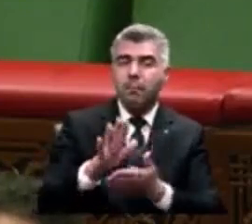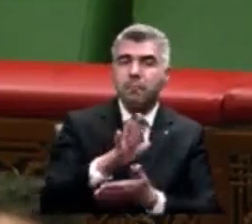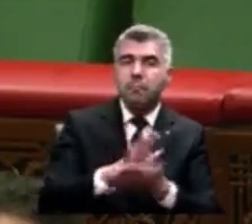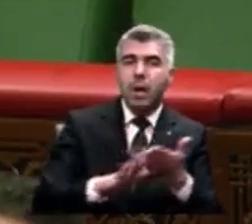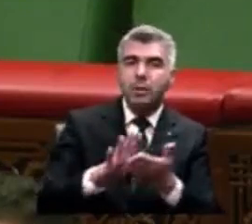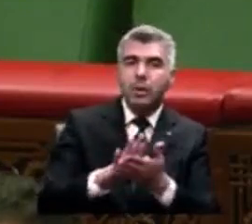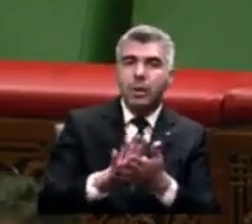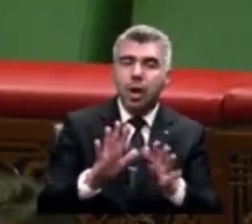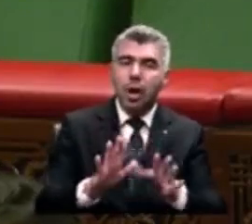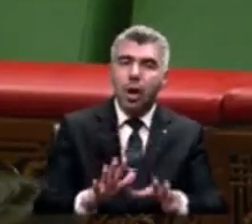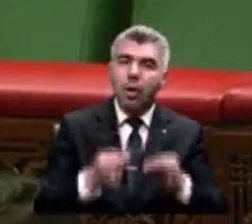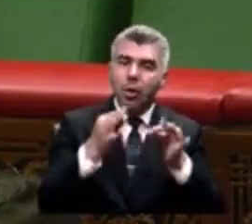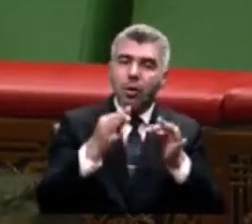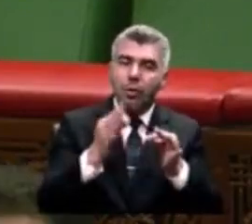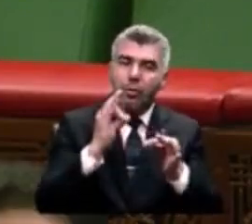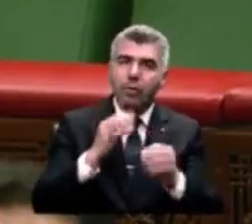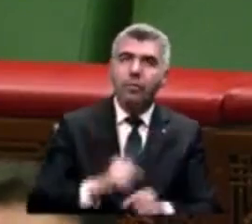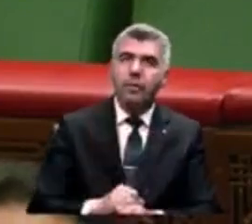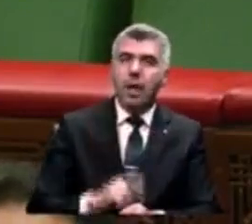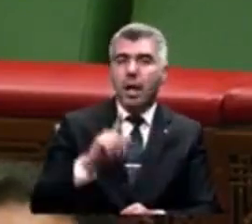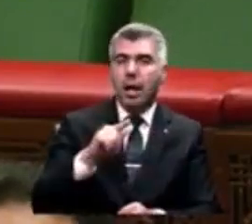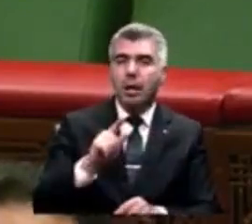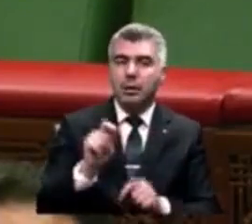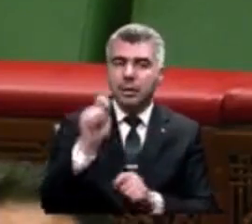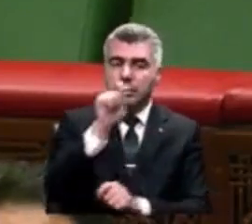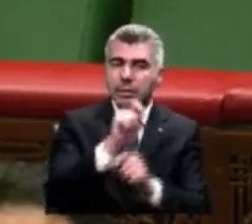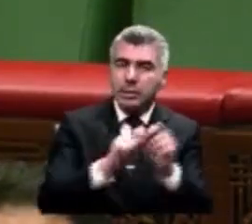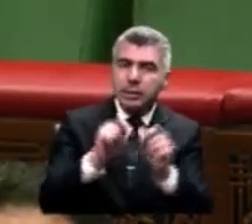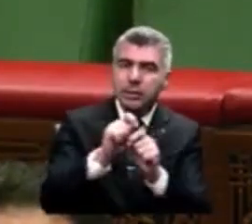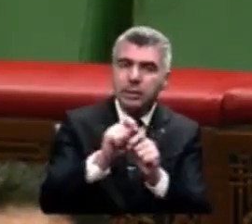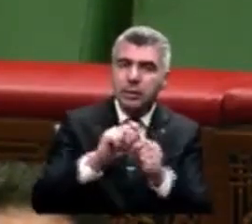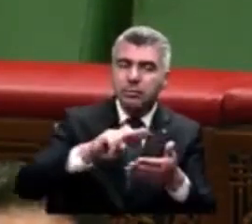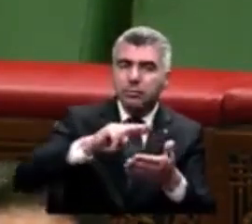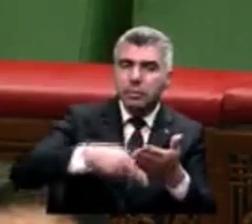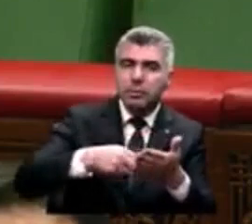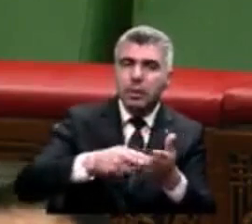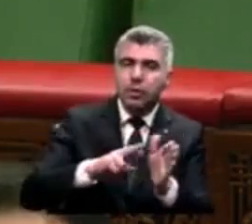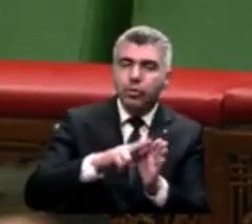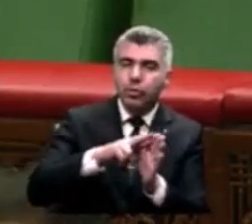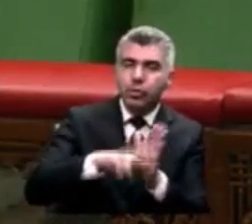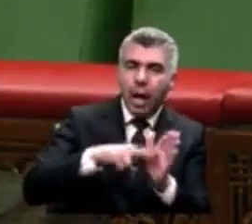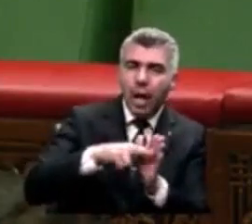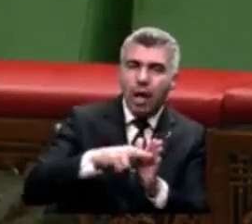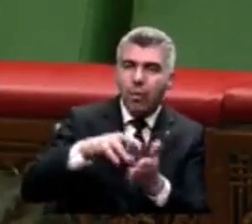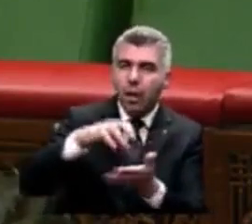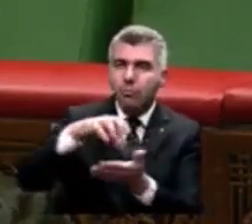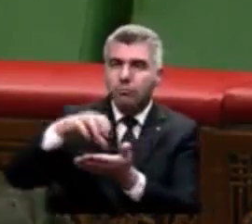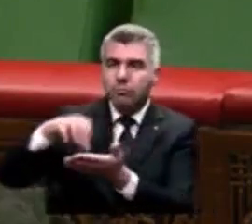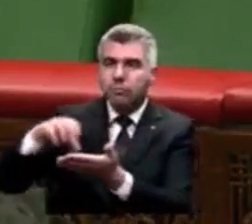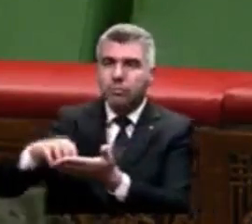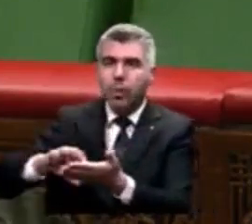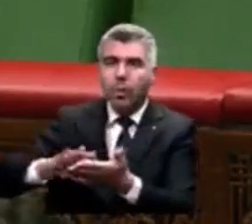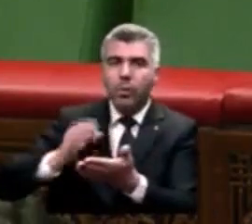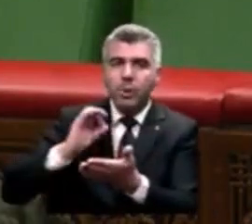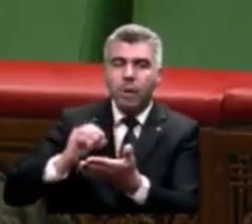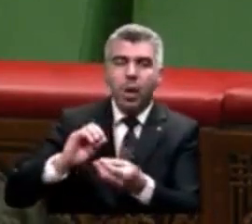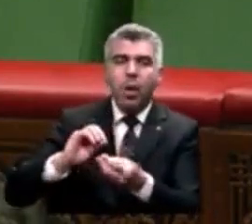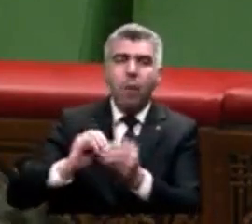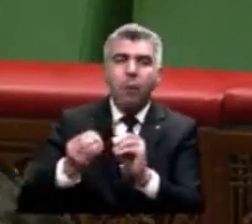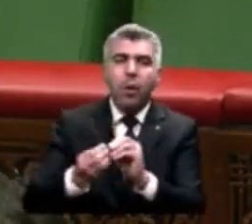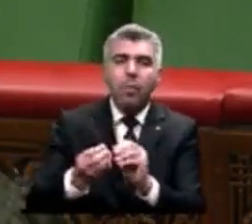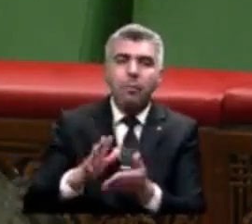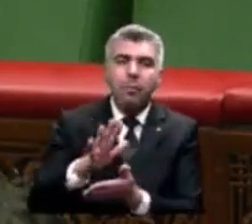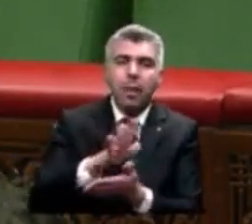أبرزها إشكالية الحكامة على مستوى صياغة القرار التربوي مركزيا وجهويا وإقليميا ومحليا، وإشكالية